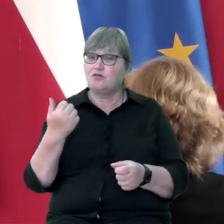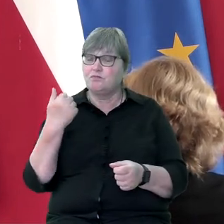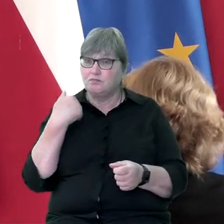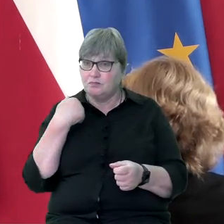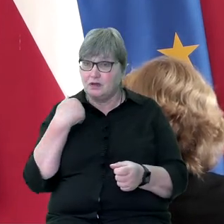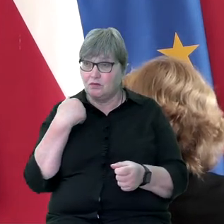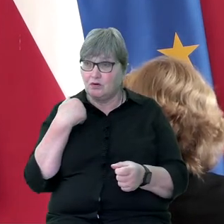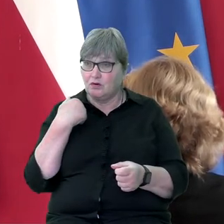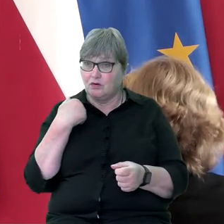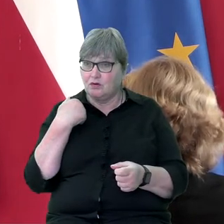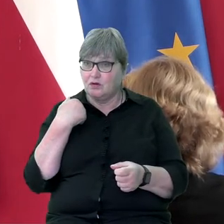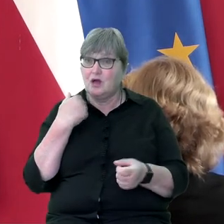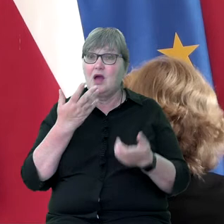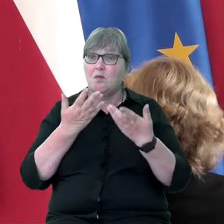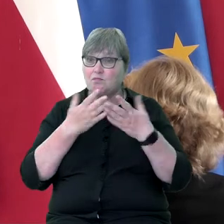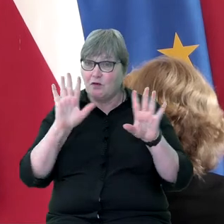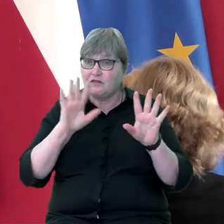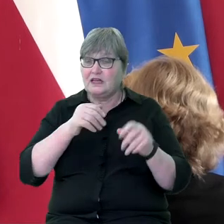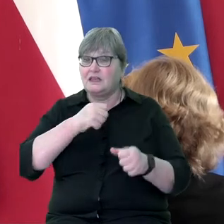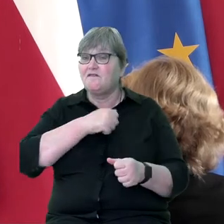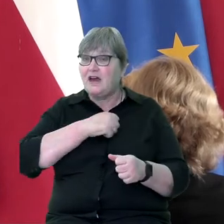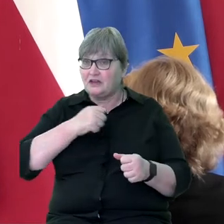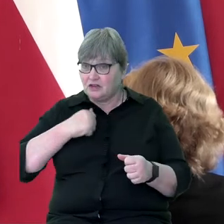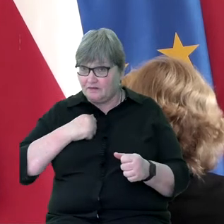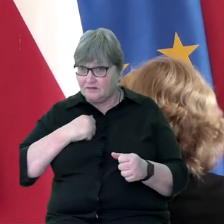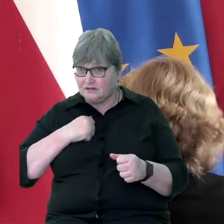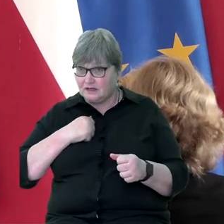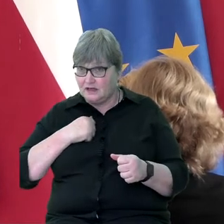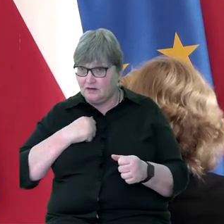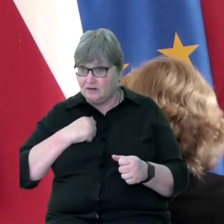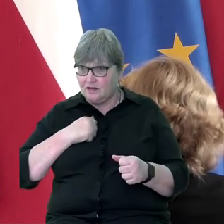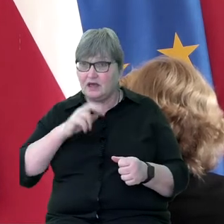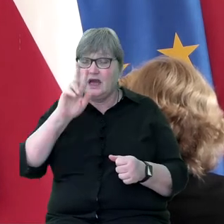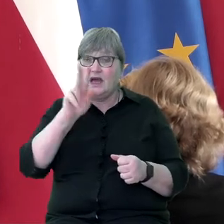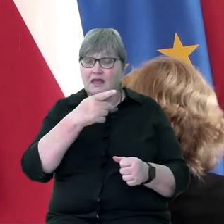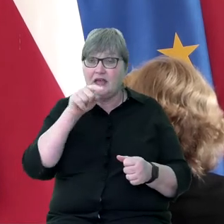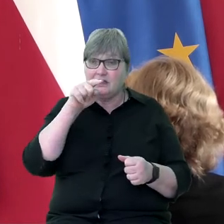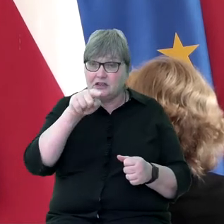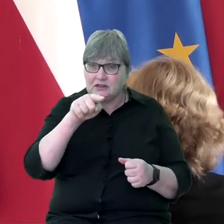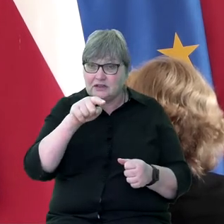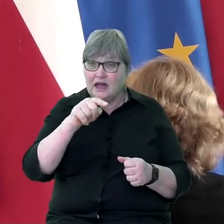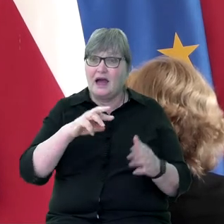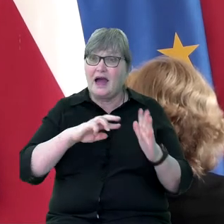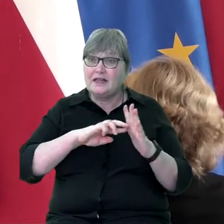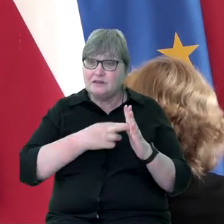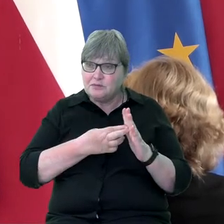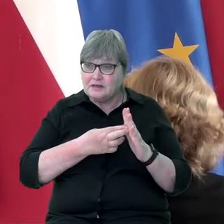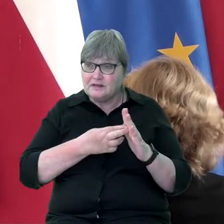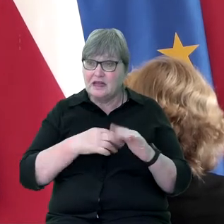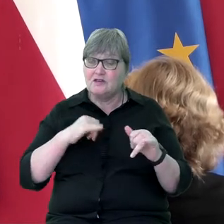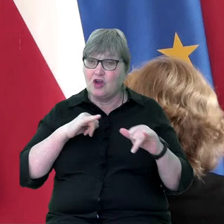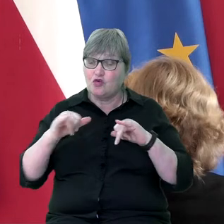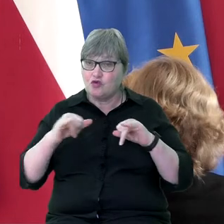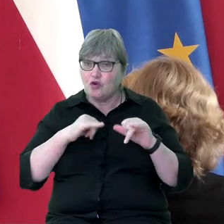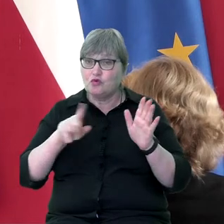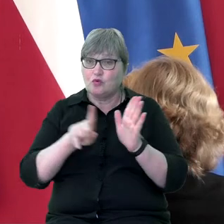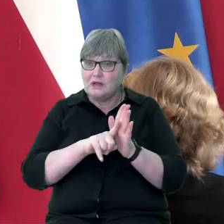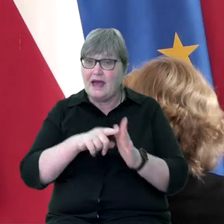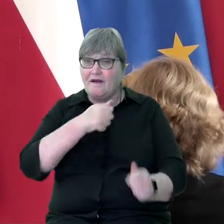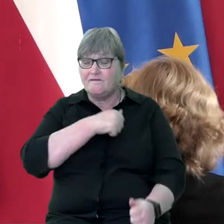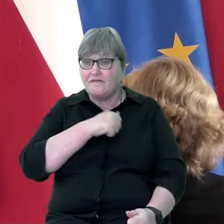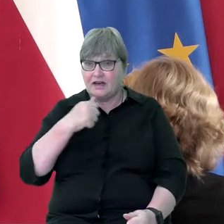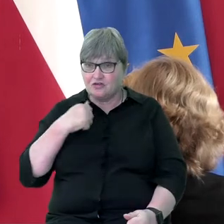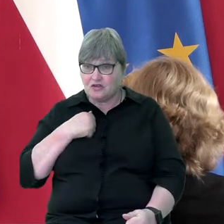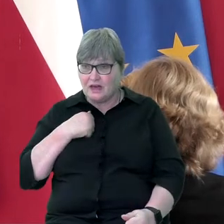w Warszawie podczas Powstania Warszawskiego, kiedy te struktury delegatury rządu dla miasta stołecznego Warszawy no wyszły spod ziemia